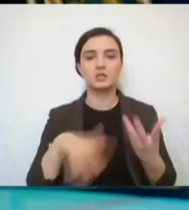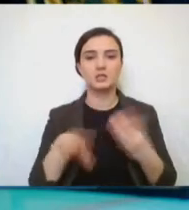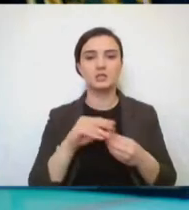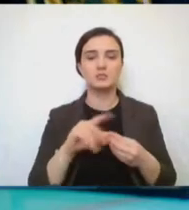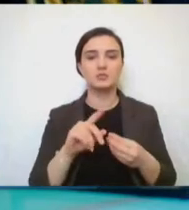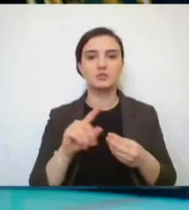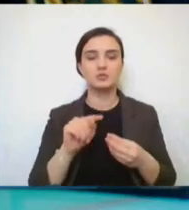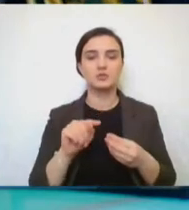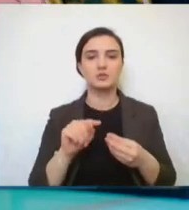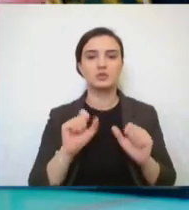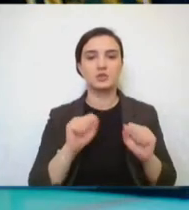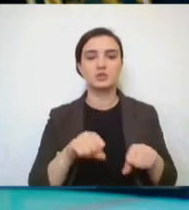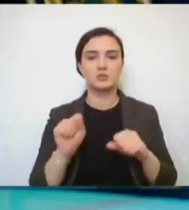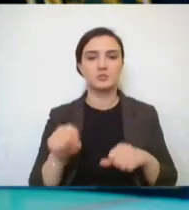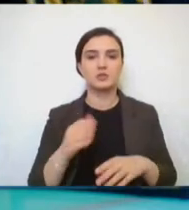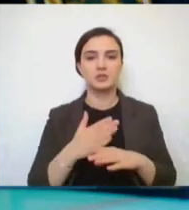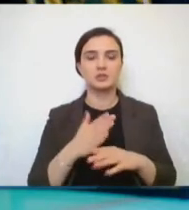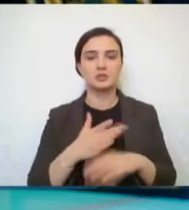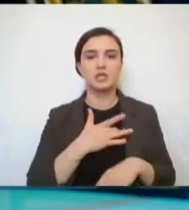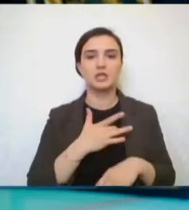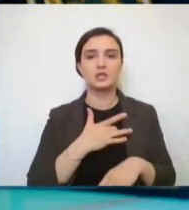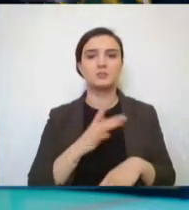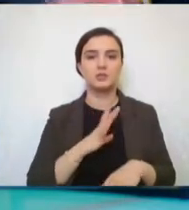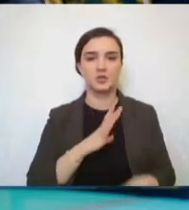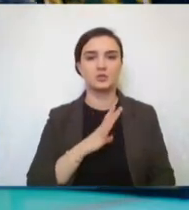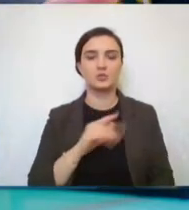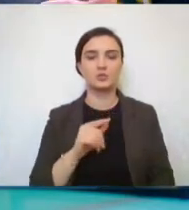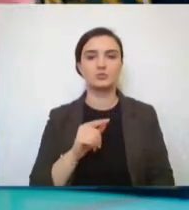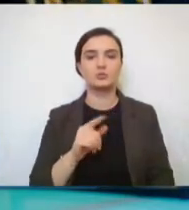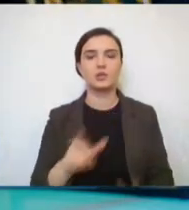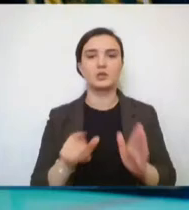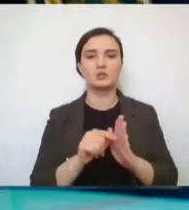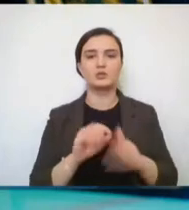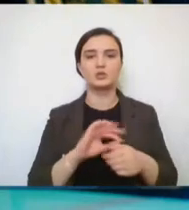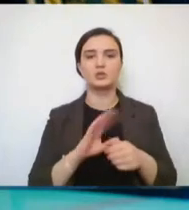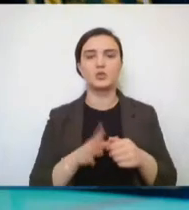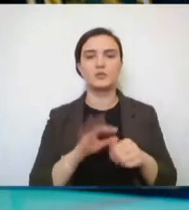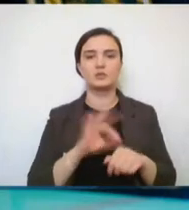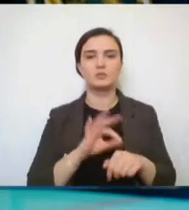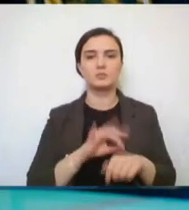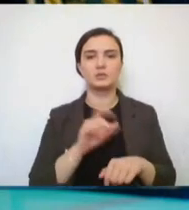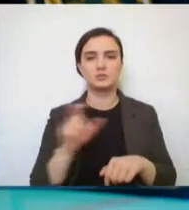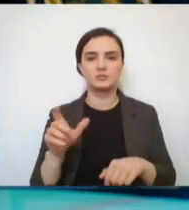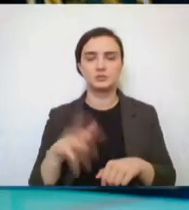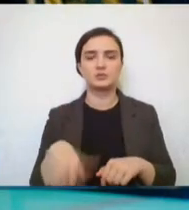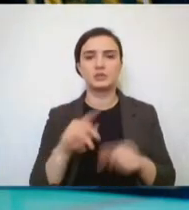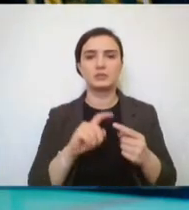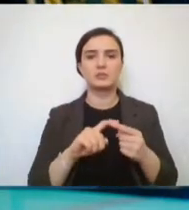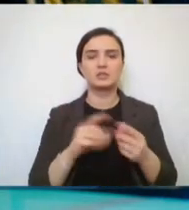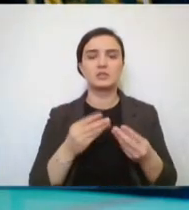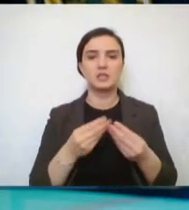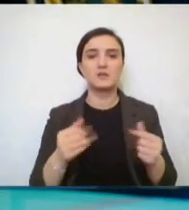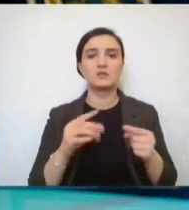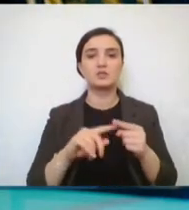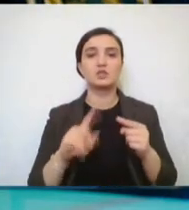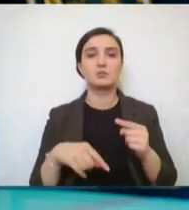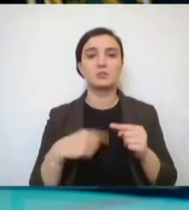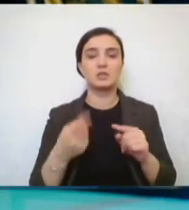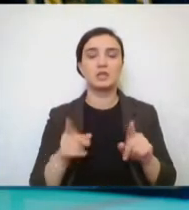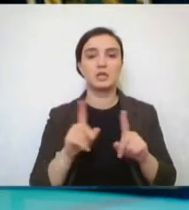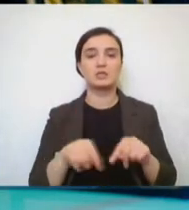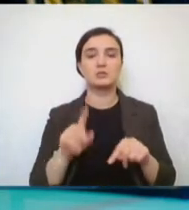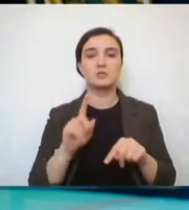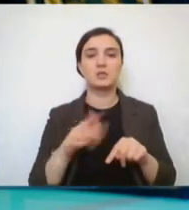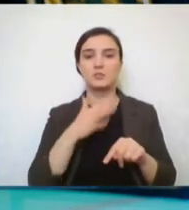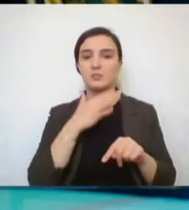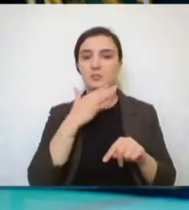შესაძლებელი არითმიები იყოს და ახლდეს COVID ინფიცირებულებსაც და COVID ინფექციის გავლის შემდეგაც, მაგრამ ბევრ შემთხვევაში